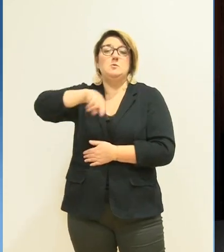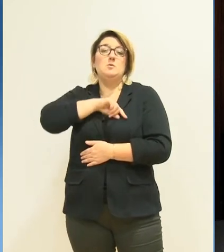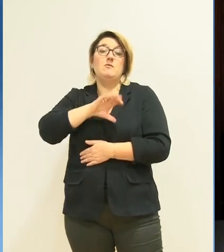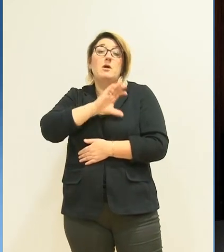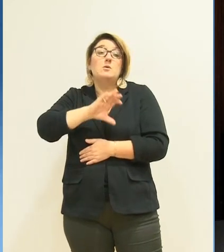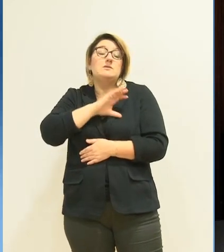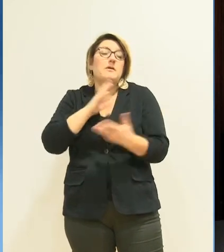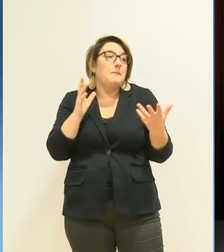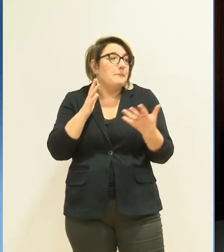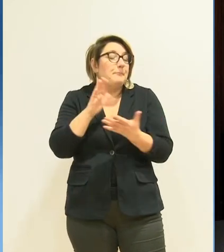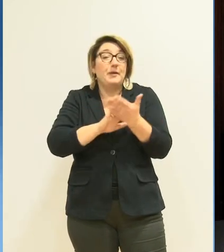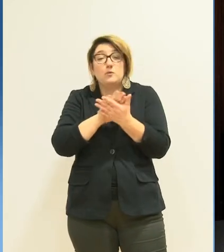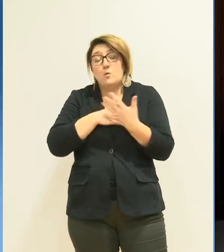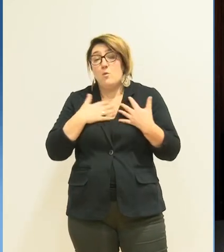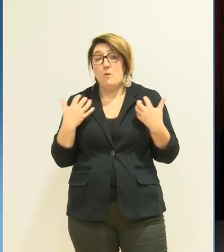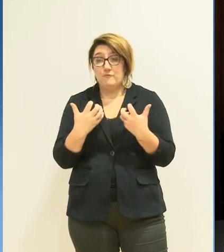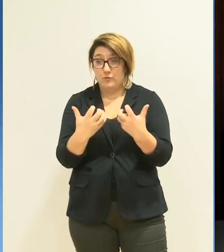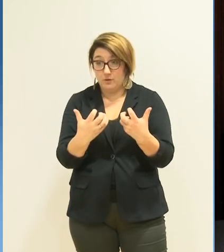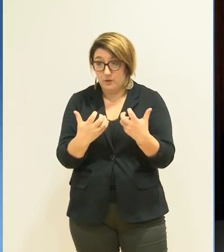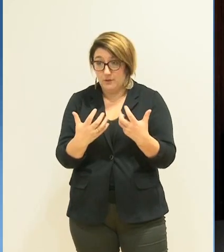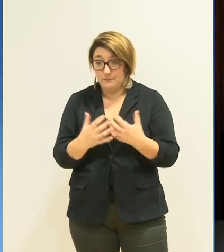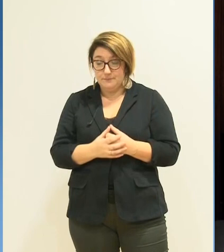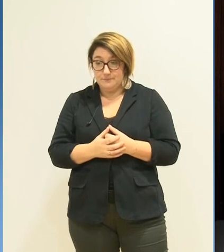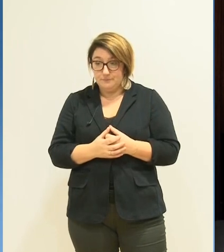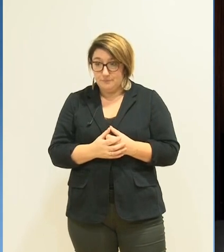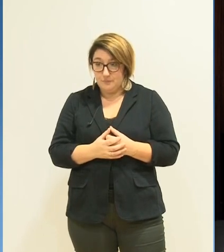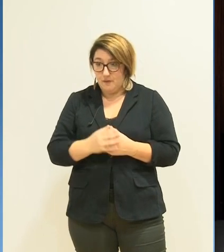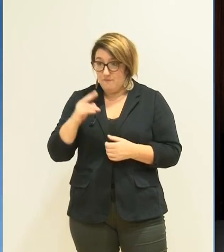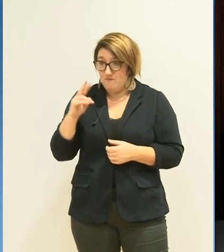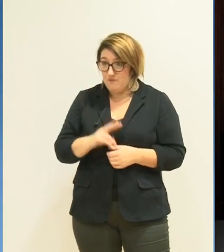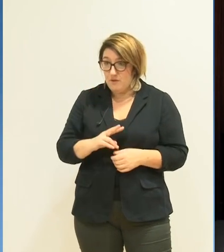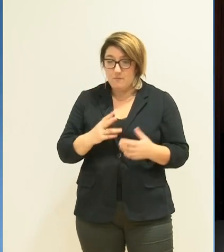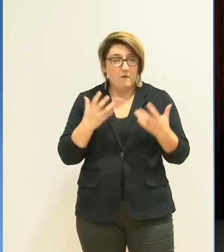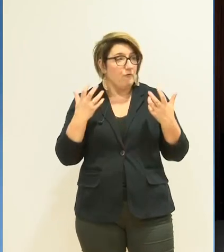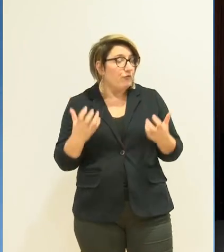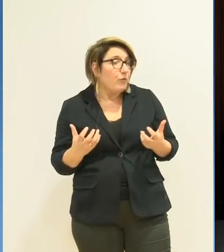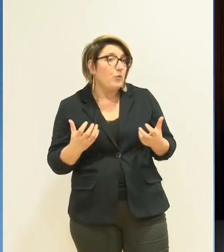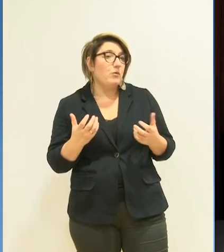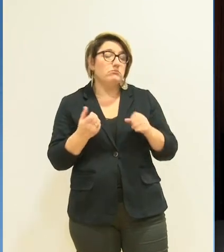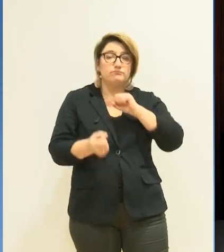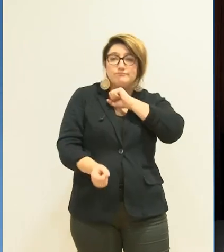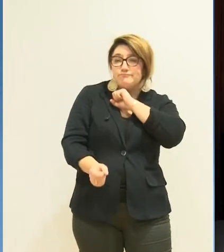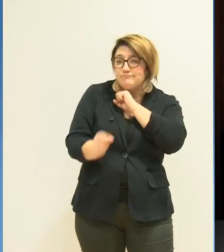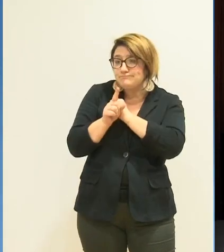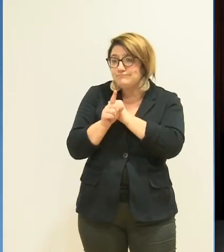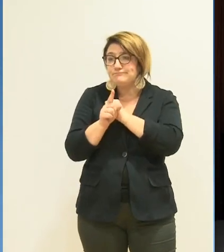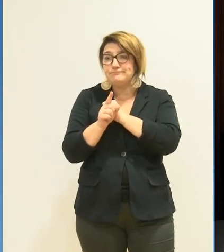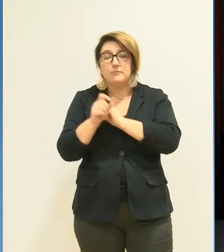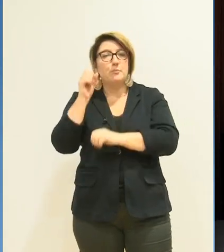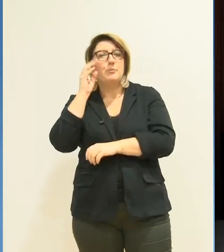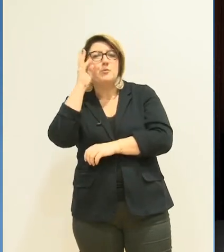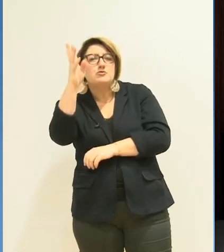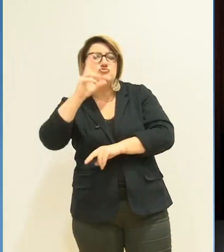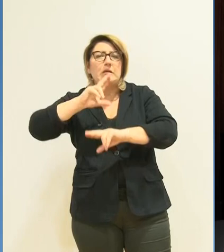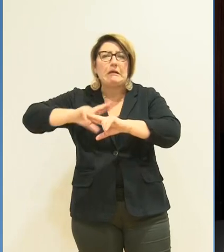pardon être vraiment innovant à nouveau dans ce projet de rénovation urbaine